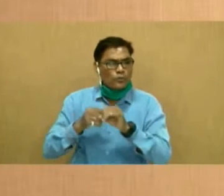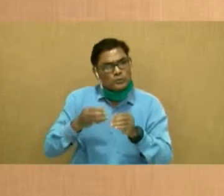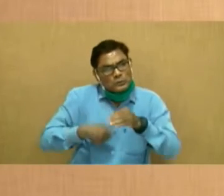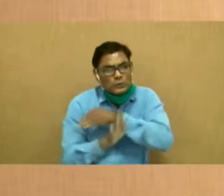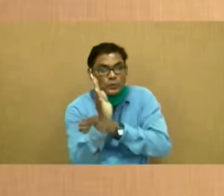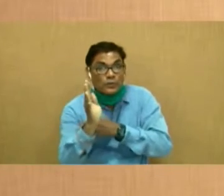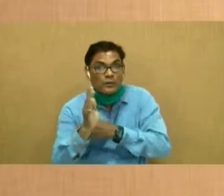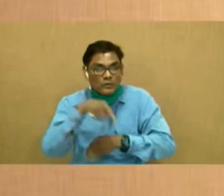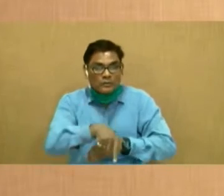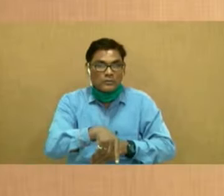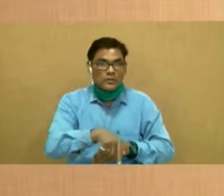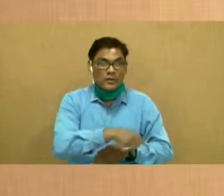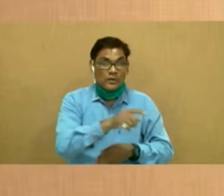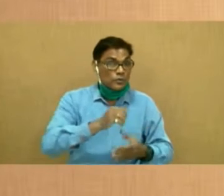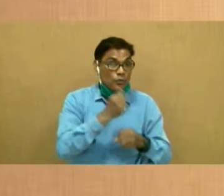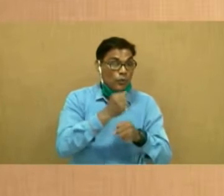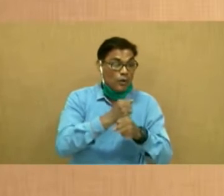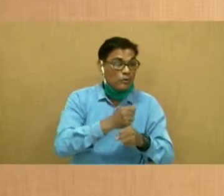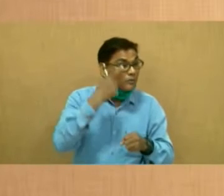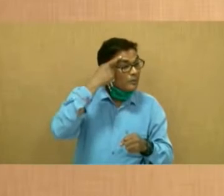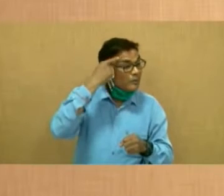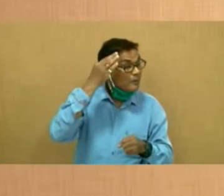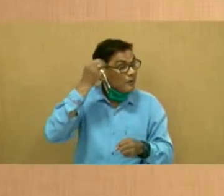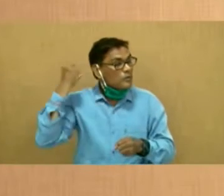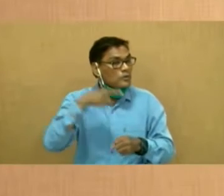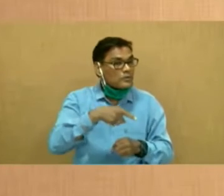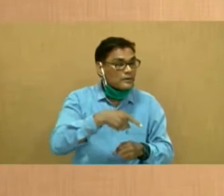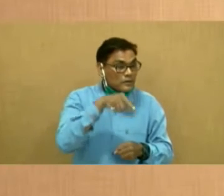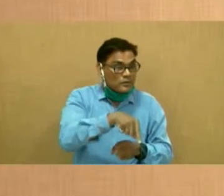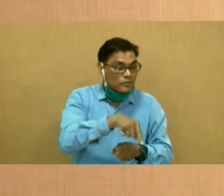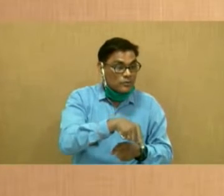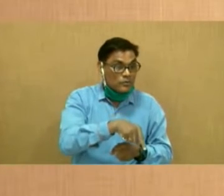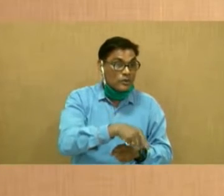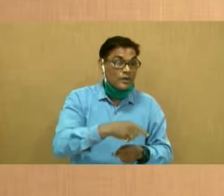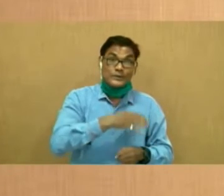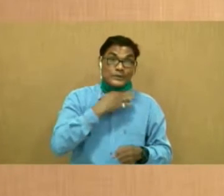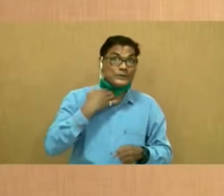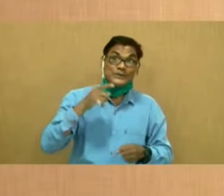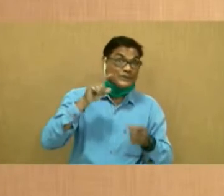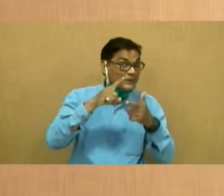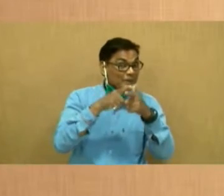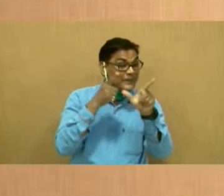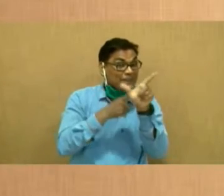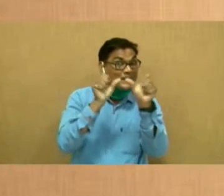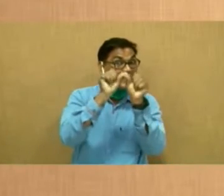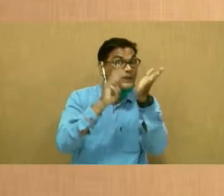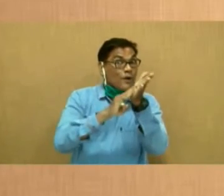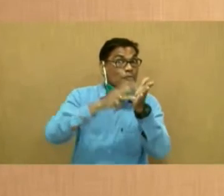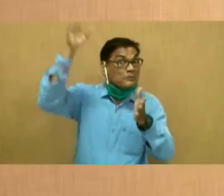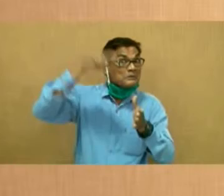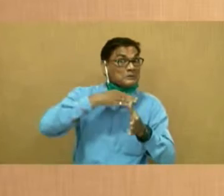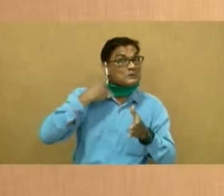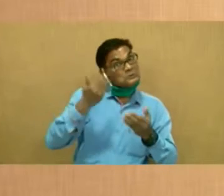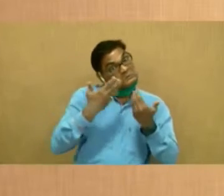ଖସି ଯାଉଛନ୍ତି ସେମାନେ ସରକାରଙ୍କ ଆଖିରୁ ଖସୁନାହାନ୍ତି, ସେମାନେ ଜମକବଳକୁ ଖସୁଛନ୍ତି। ଏଇଟା ମନେ